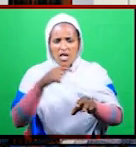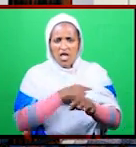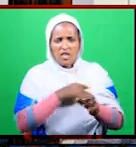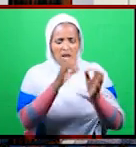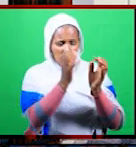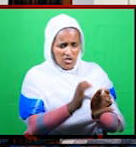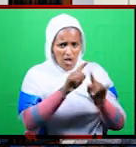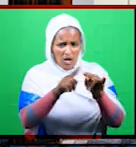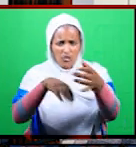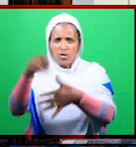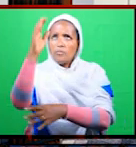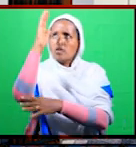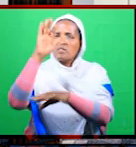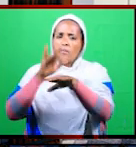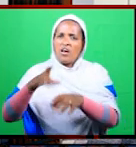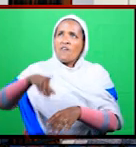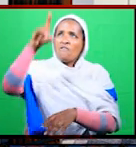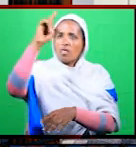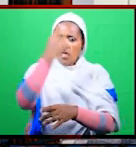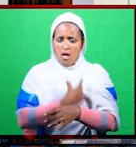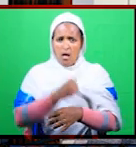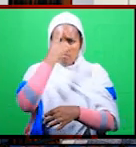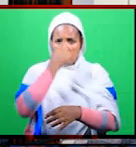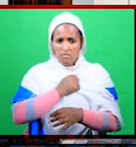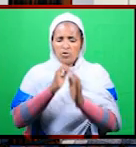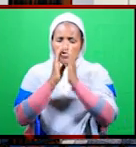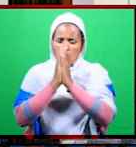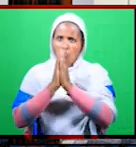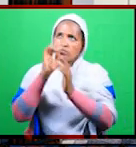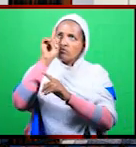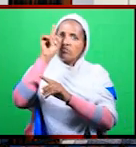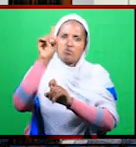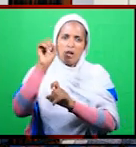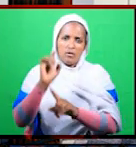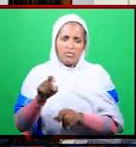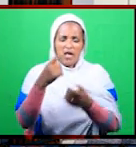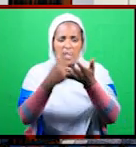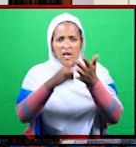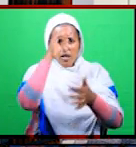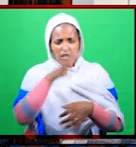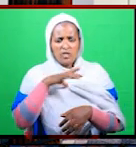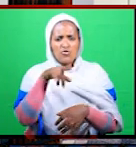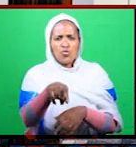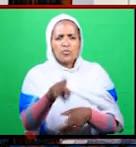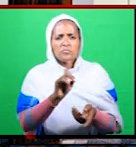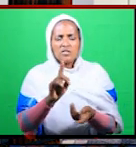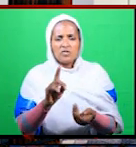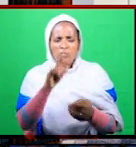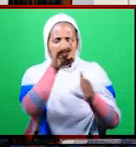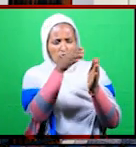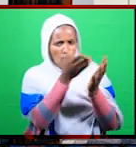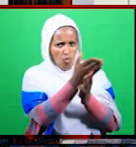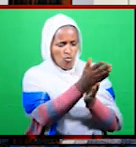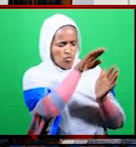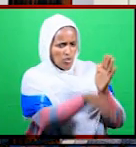ባለጠግነት ከአባቶች ዘንድ ይወረሳሉ፣ አስተዋይ ሚስት ግን ከእግዚአብሔር ዘንድ ናት፣ አስተዋይ ባልም ማለት ነው ከእግዚአብሔር ዘንድ ናት ተብሎ እየተነገረው ለዚህ